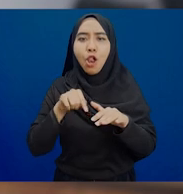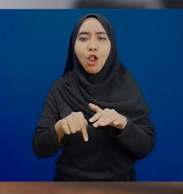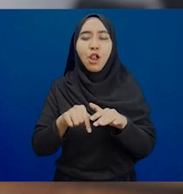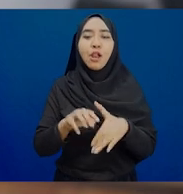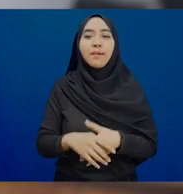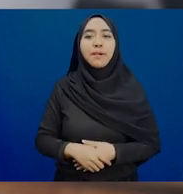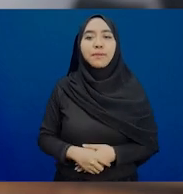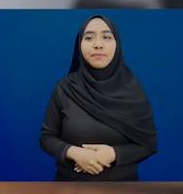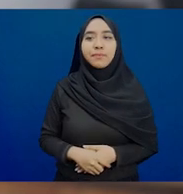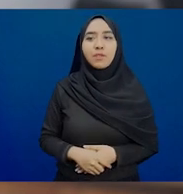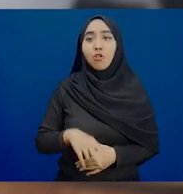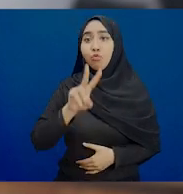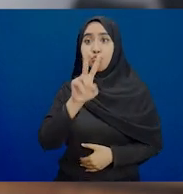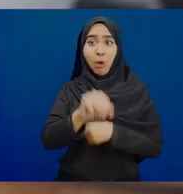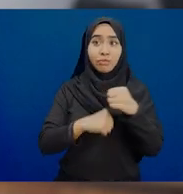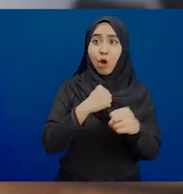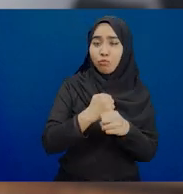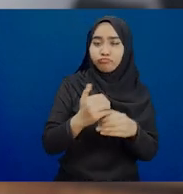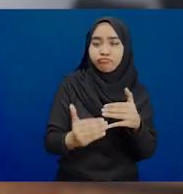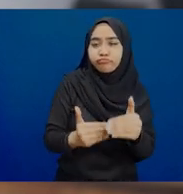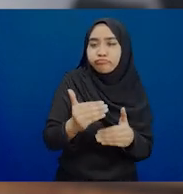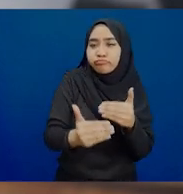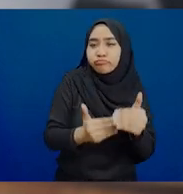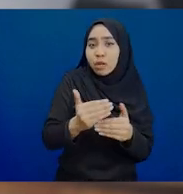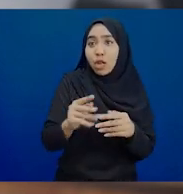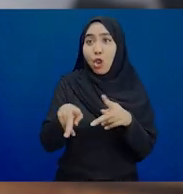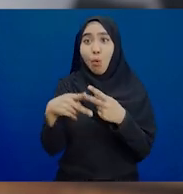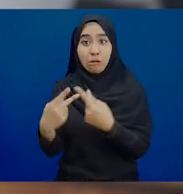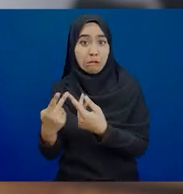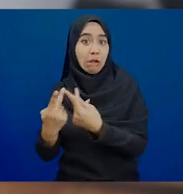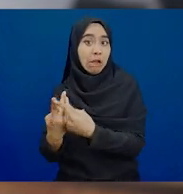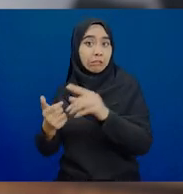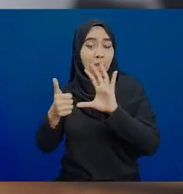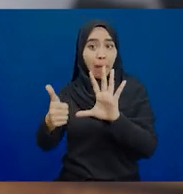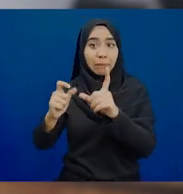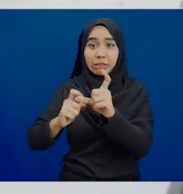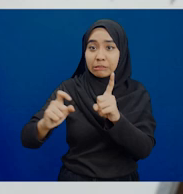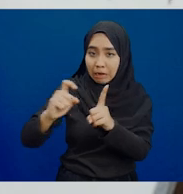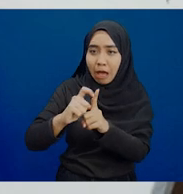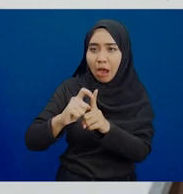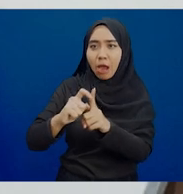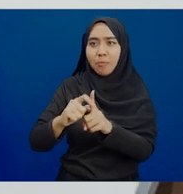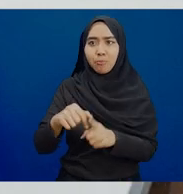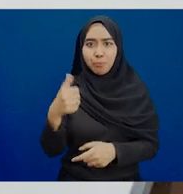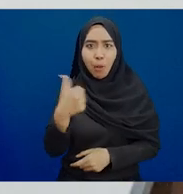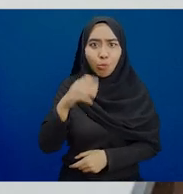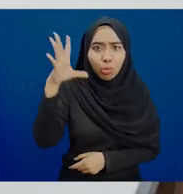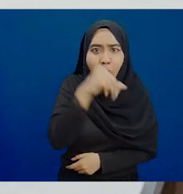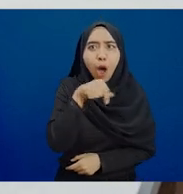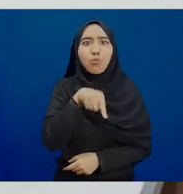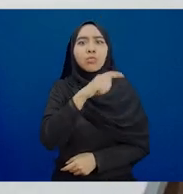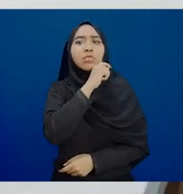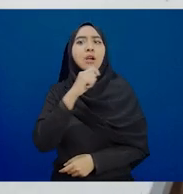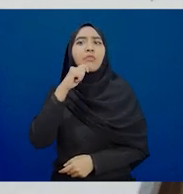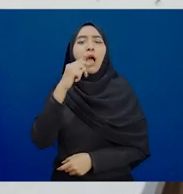setiap harinya. Kemudian 2 tahun, 3 tahun kemudian di kelas 6 SD itu baru tahu